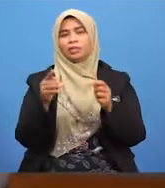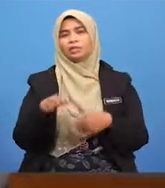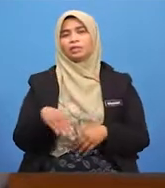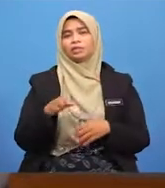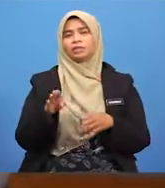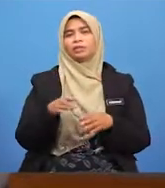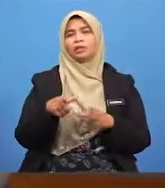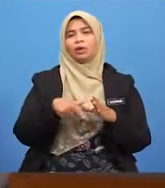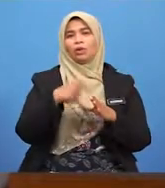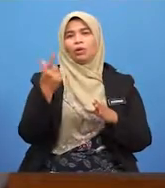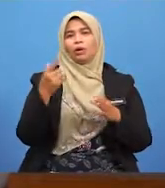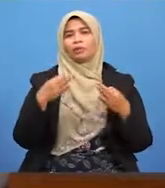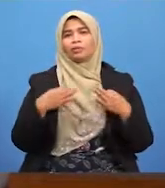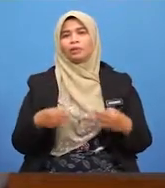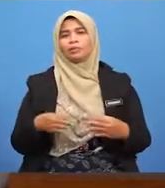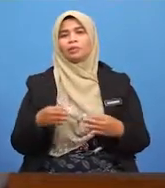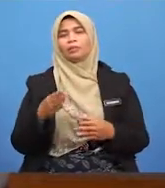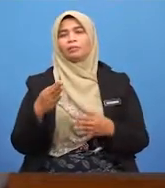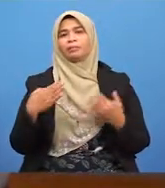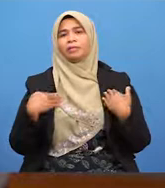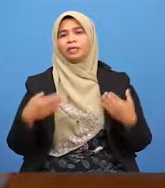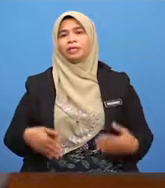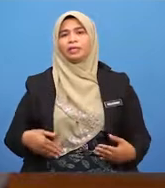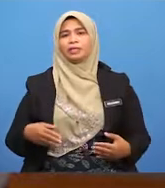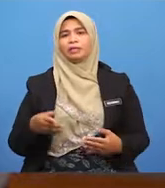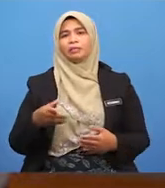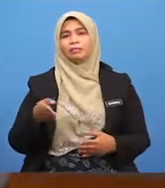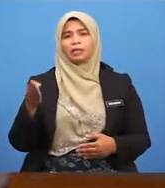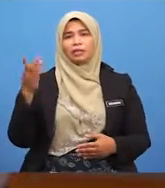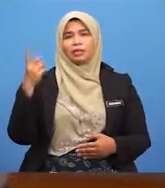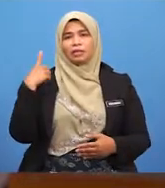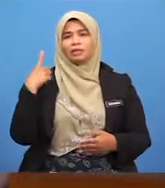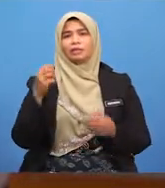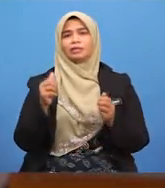luar Febri badan hadapan dengan badan belakang